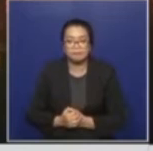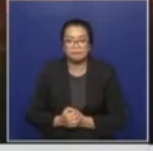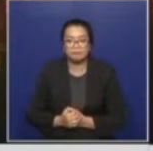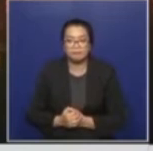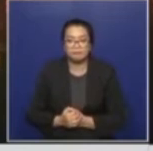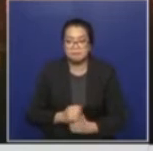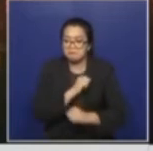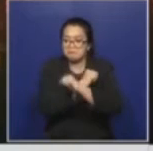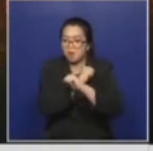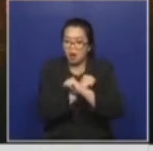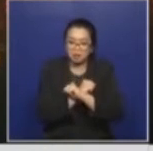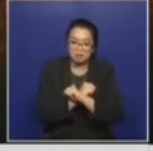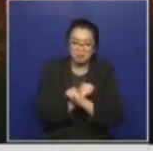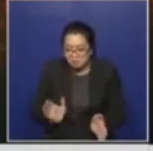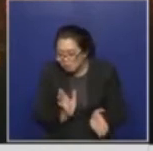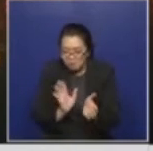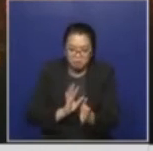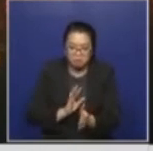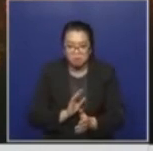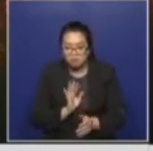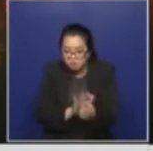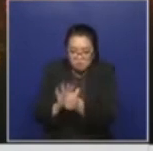โดยไม่มีการไปปลุกปั่นยั่วยุ